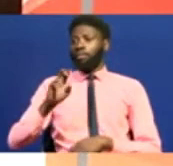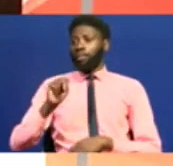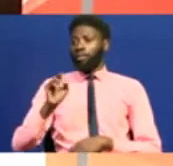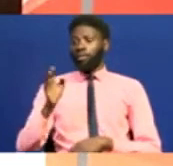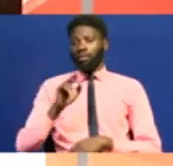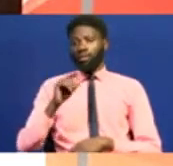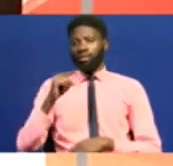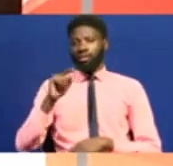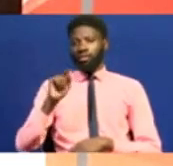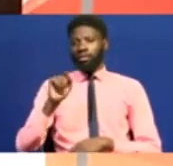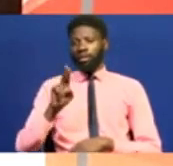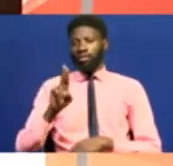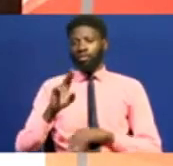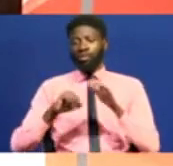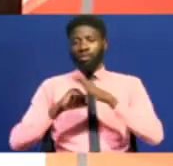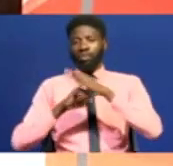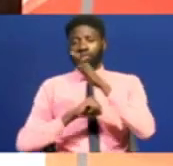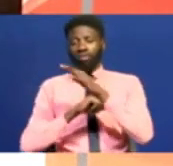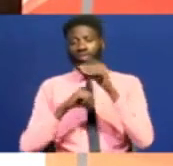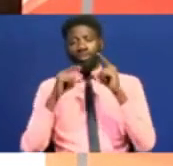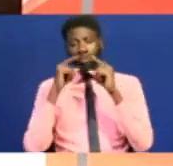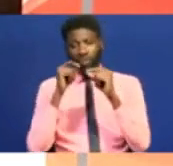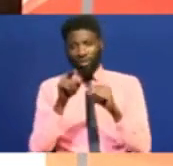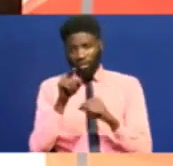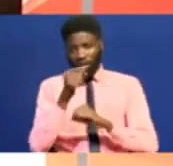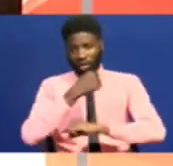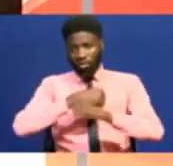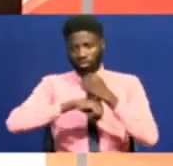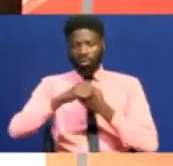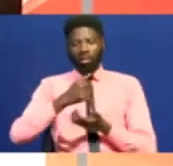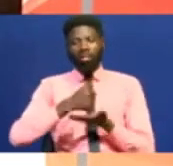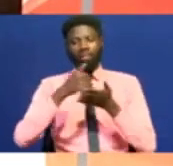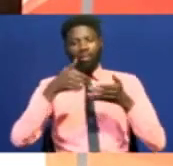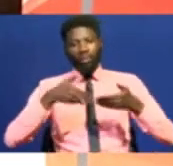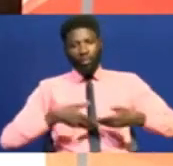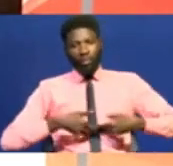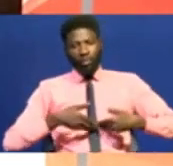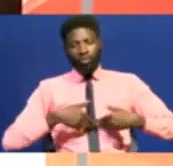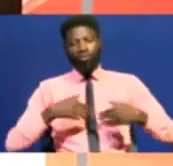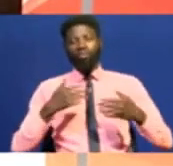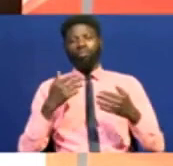itachangia kupunguza idadi kubwa ya vijana wasio na ajira na kufufua uchumi.